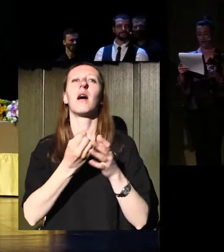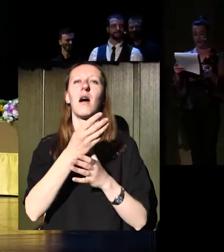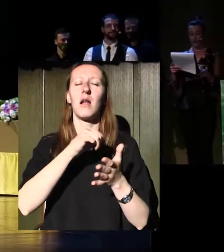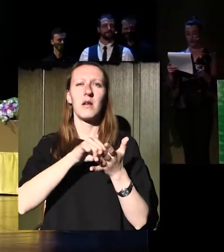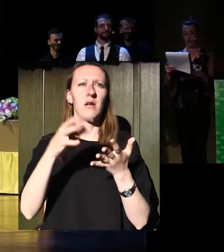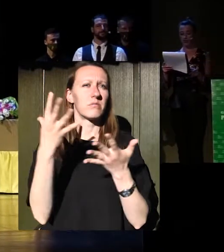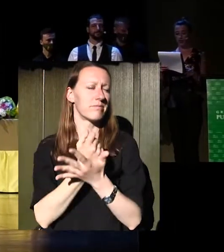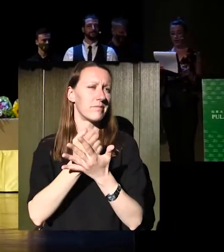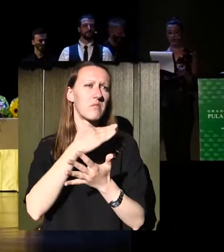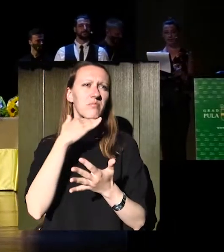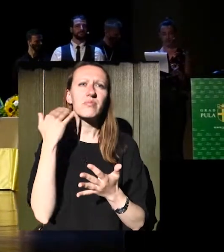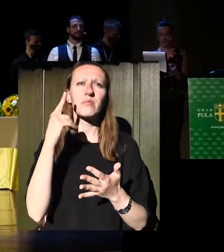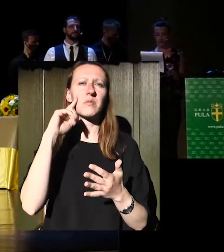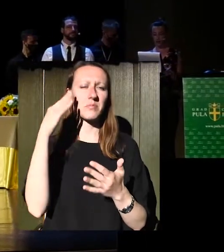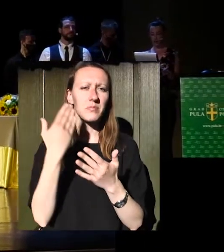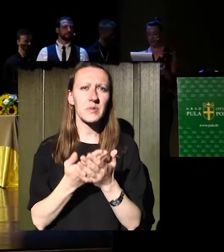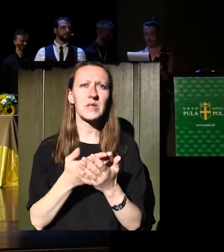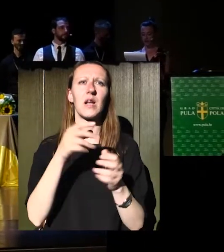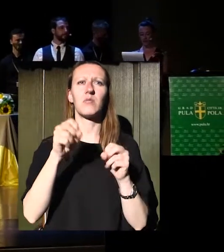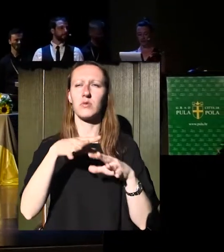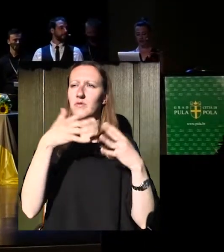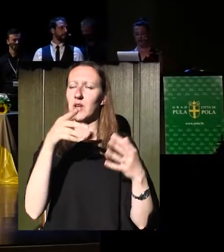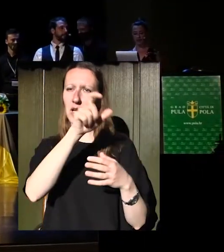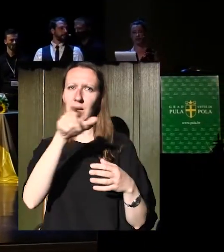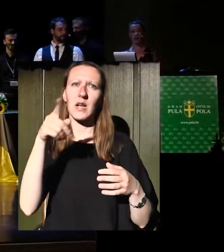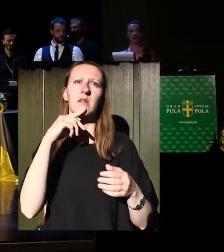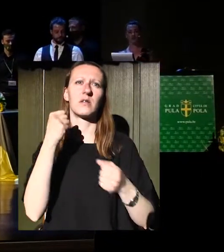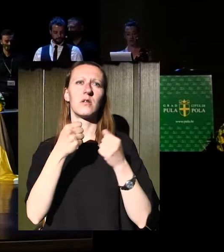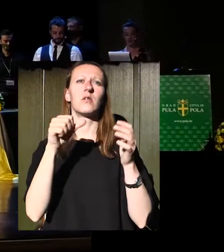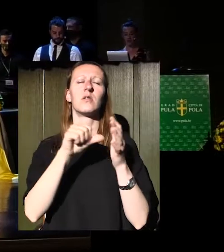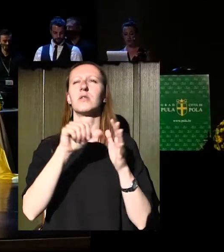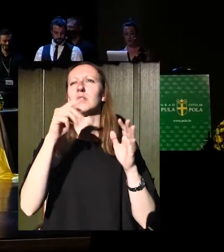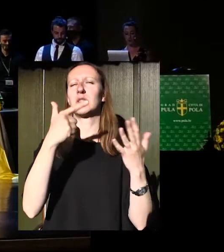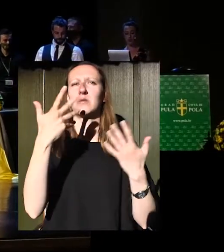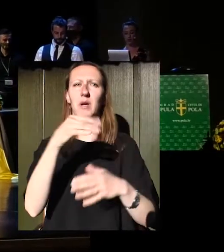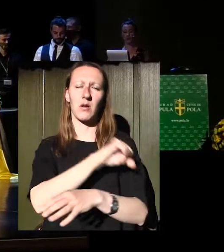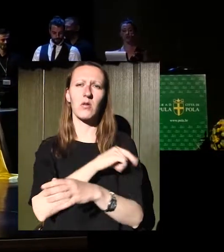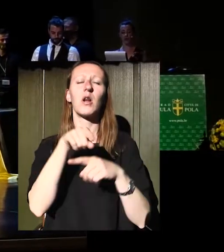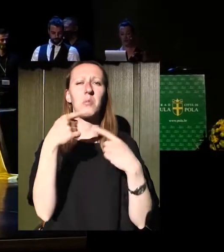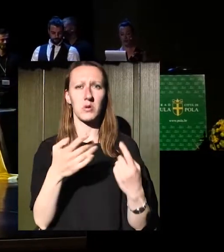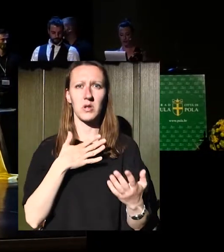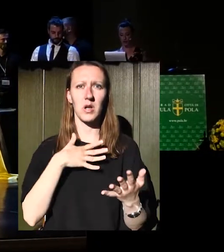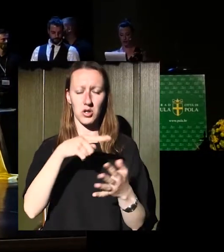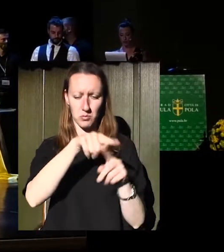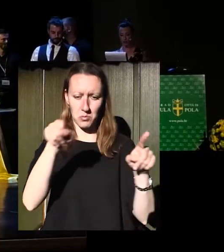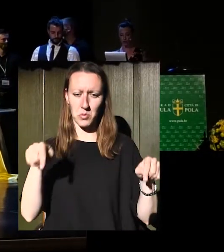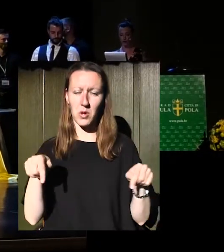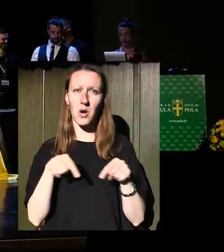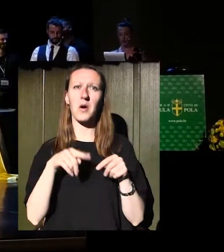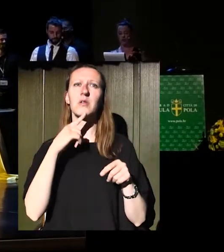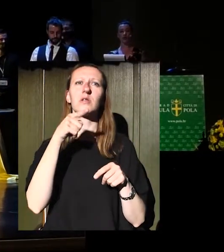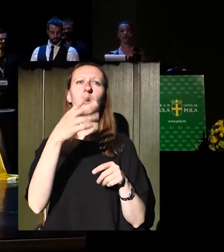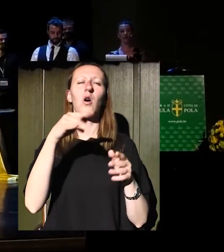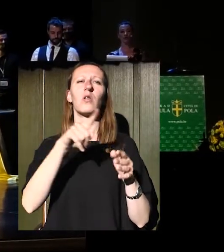Krase ga osvojena bezbrojna amaterska znamenja pulskih velikana ringa u 75 godina postojanja na našim